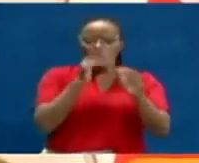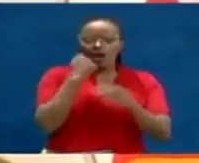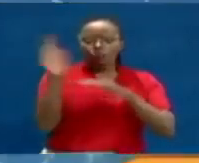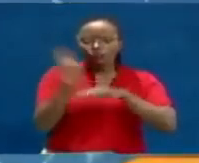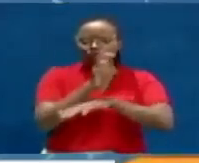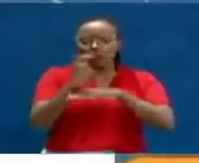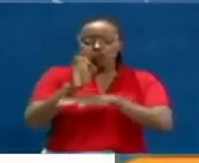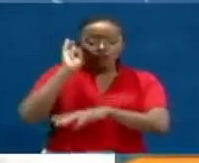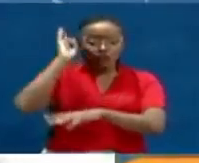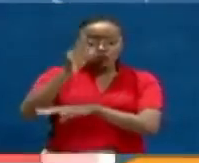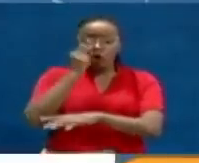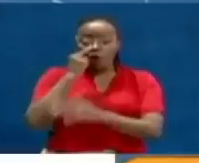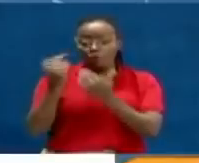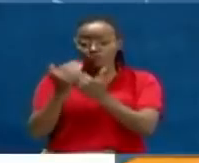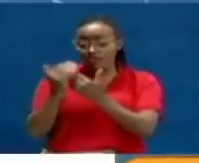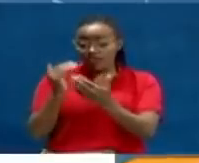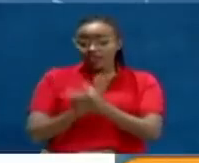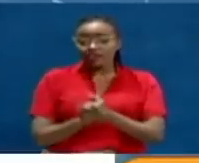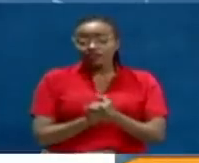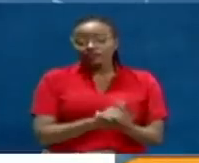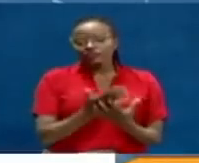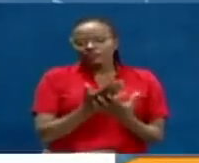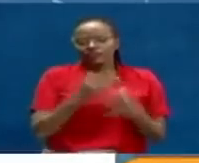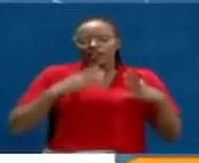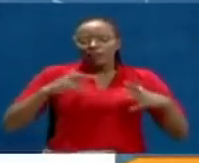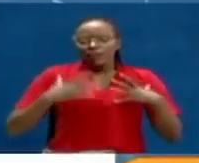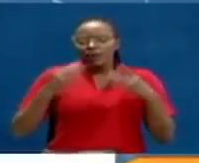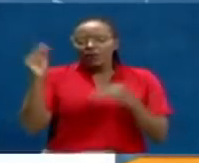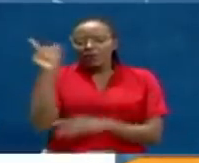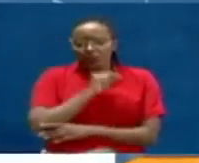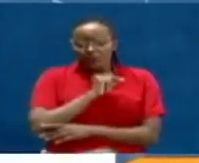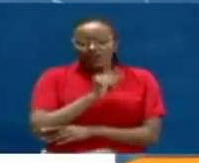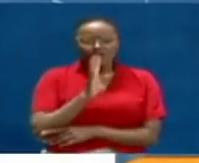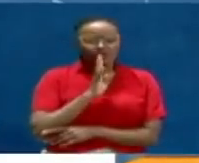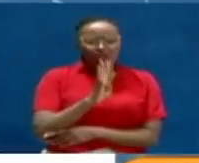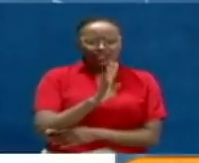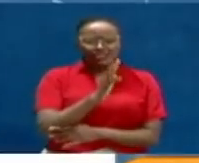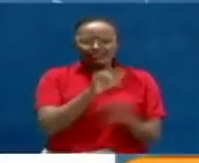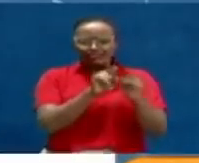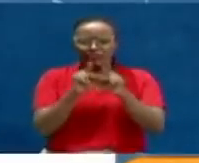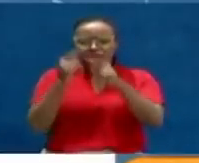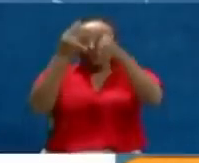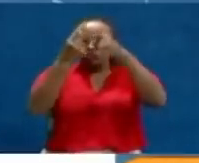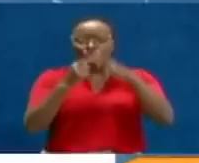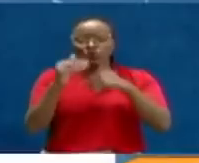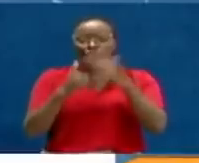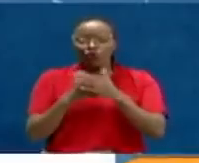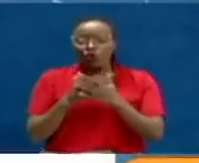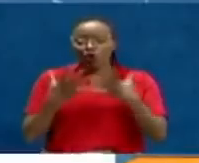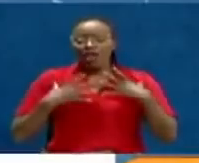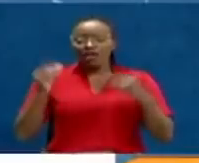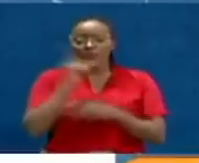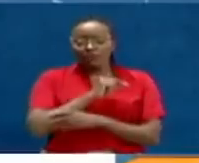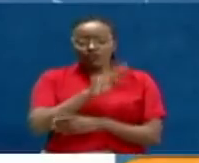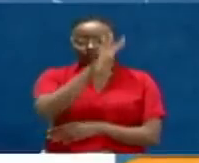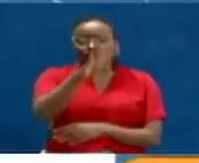to supervise home-based care. Watu 457 wamepona maradhi ya COVID-19 na kufikisha idadi ya waliopona